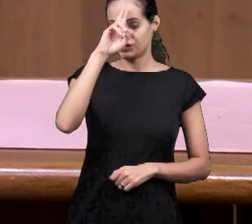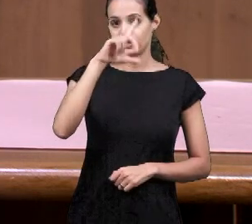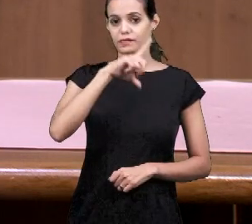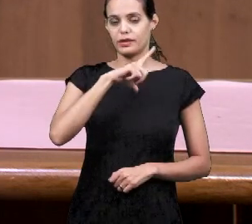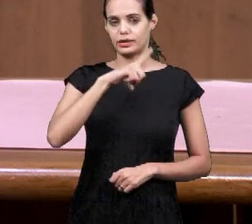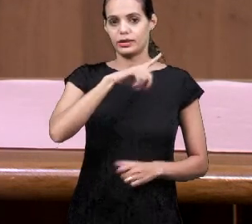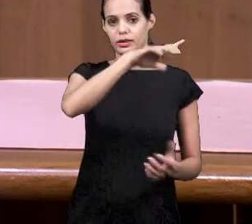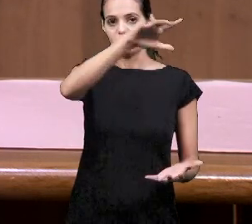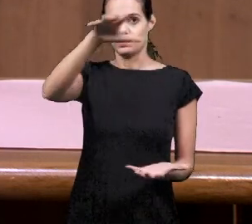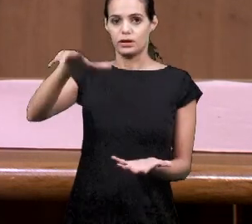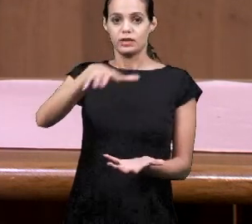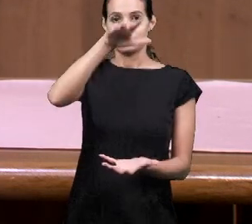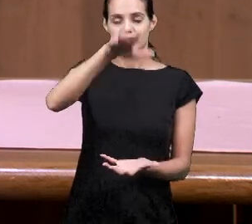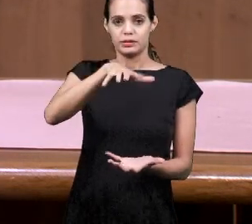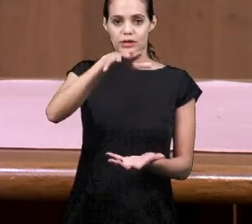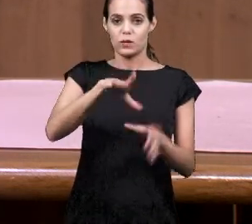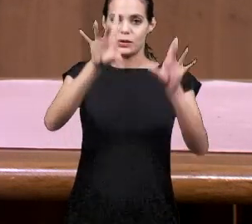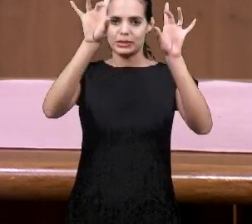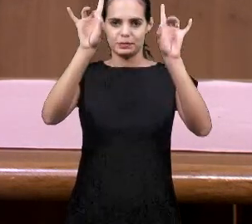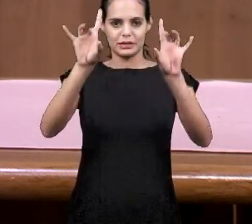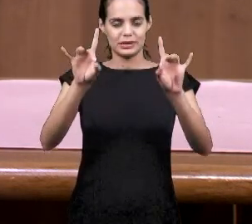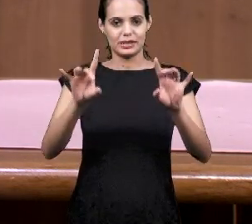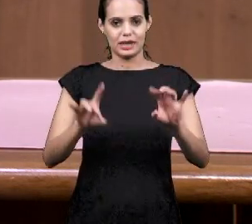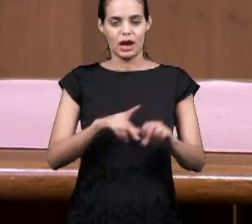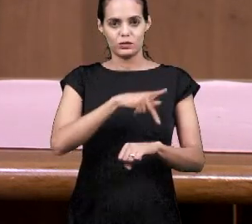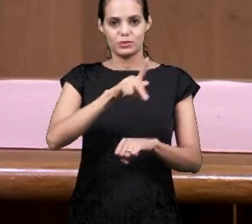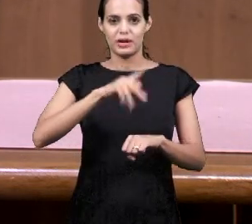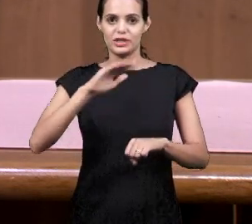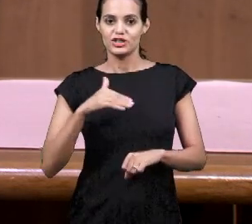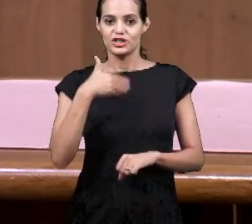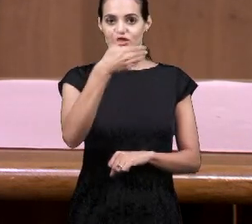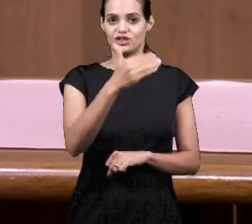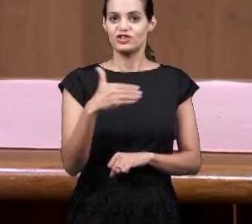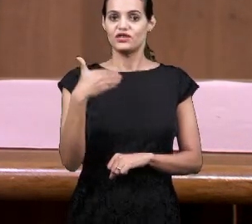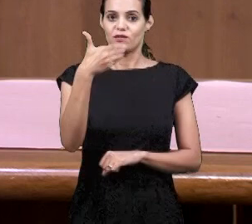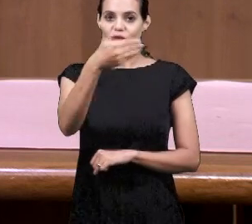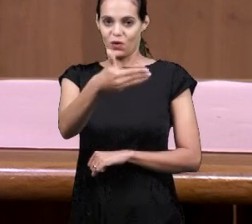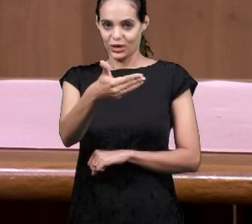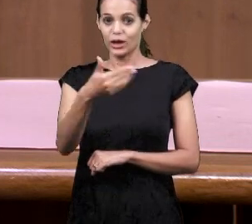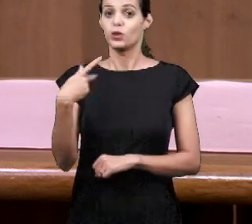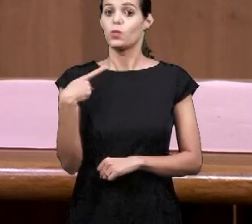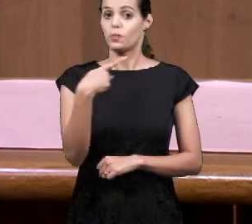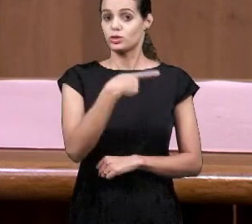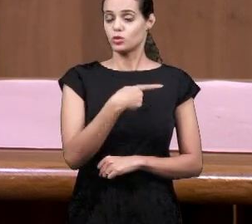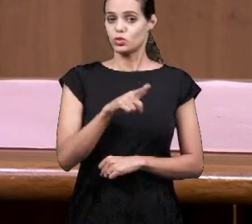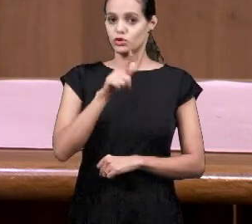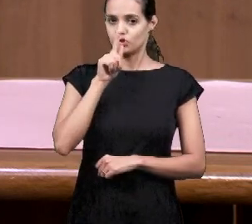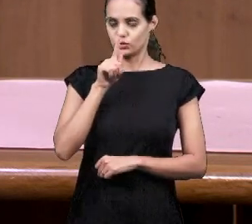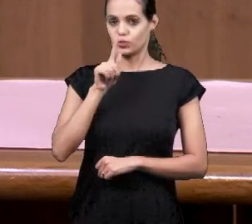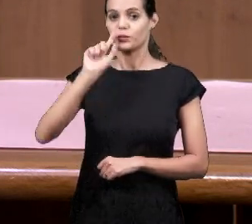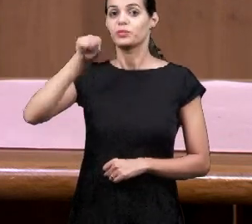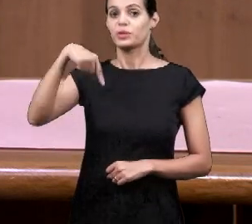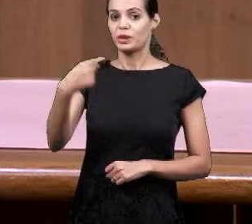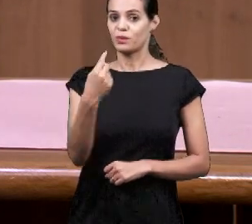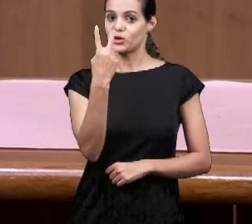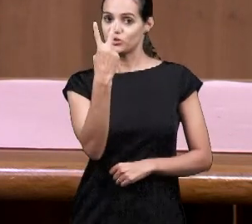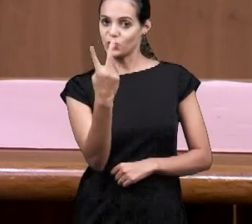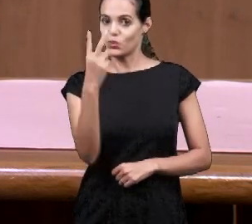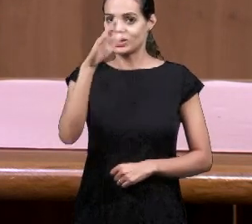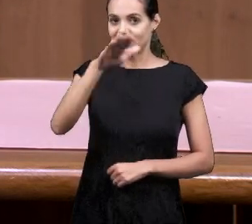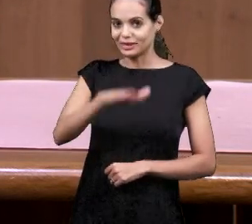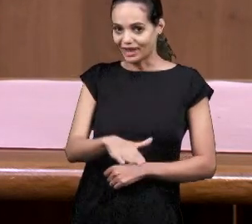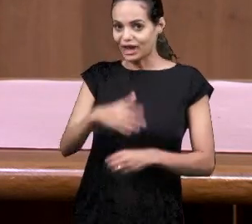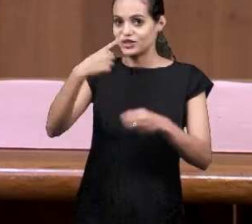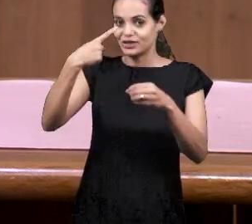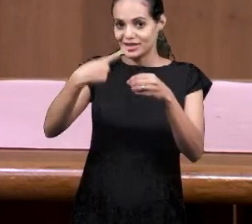la participation des frères à l'étranger dans la condition de pasteur Gilson Souza. Dans la séquence, à 14h l'après-midi au Brésil, pour les